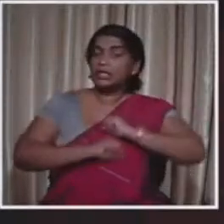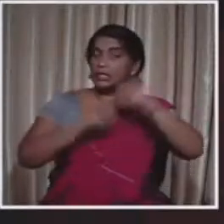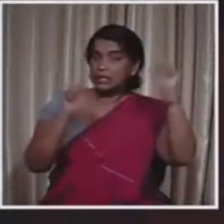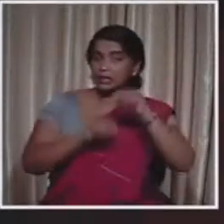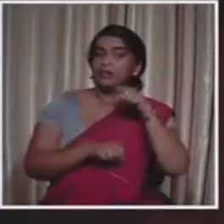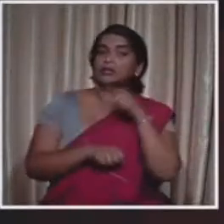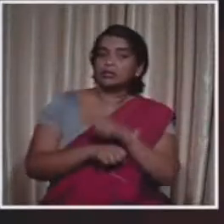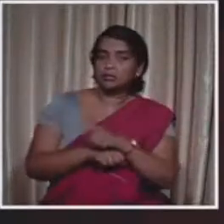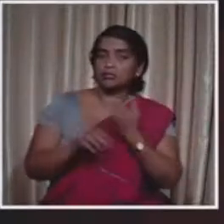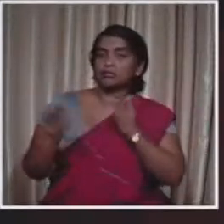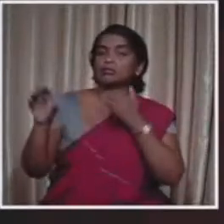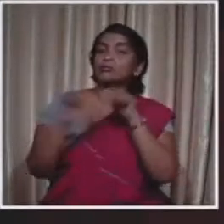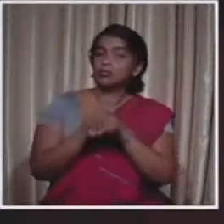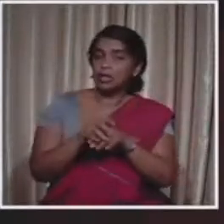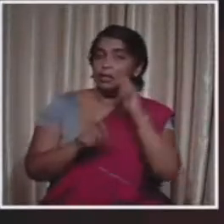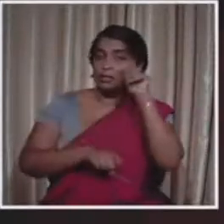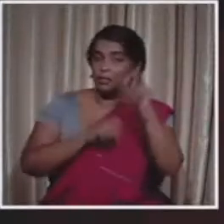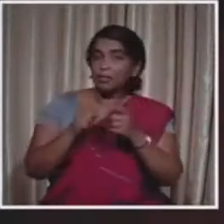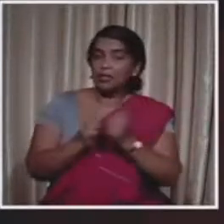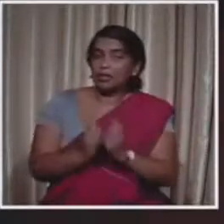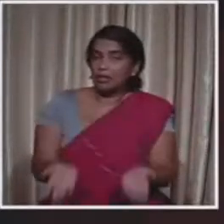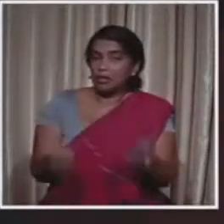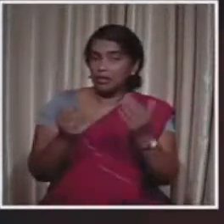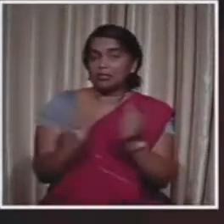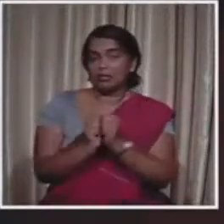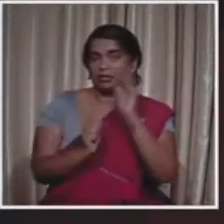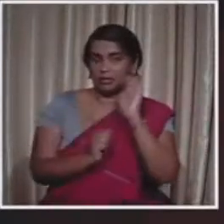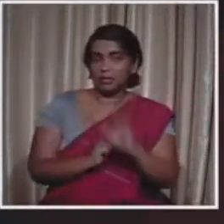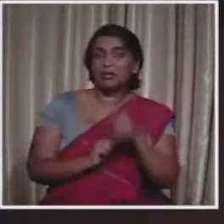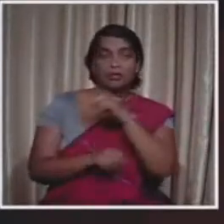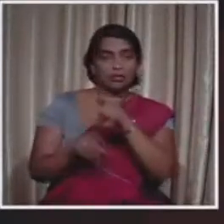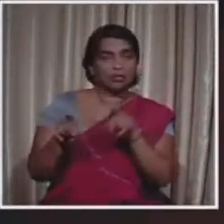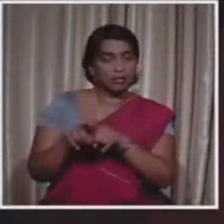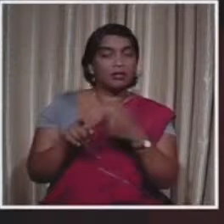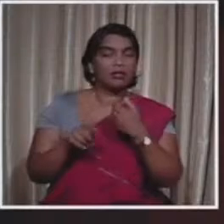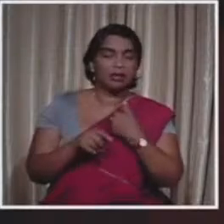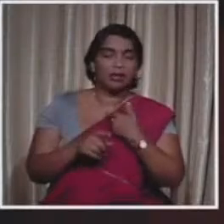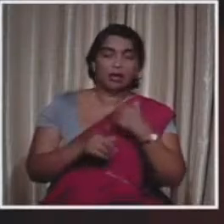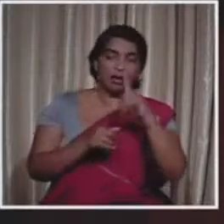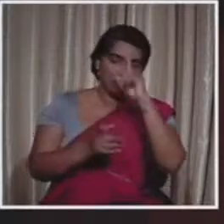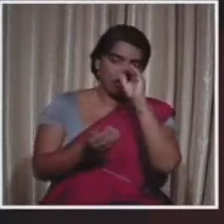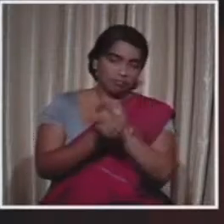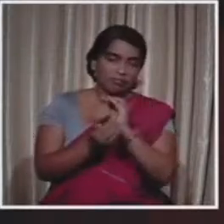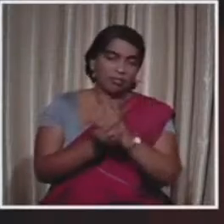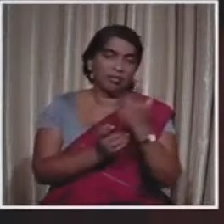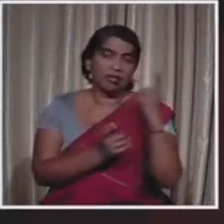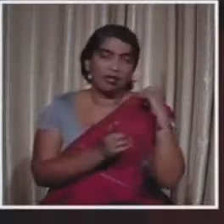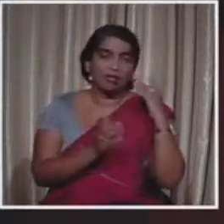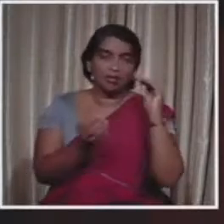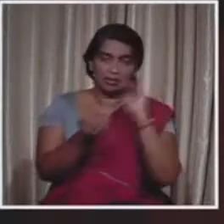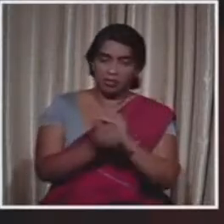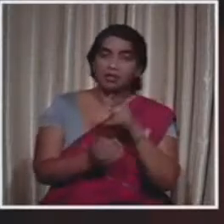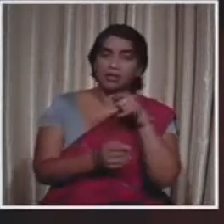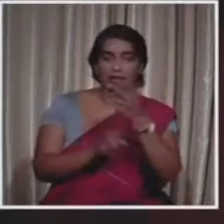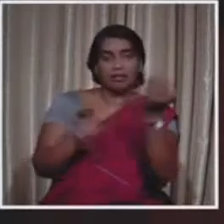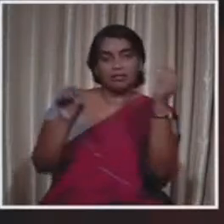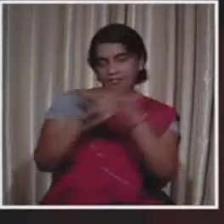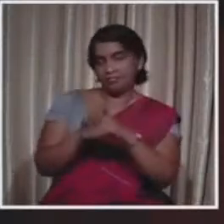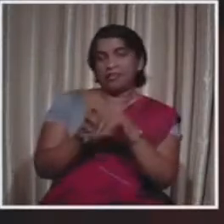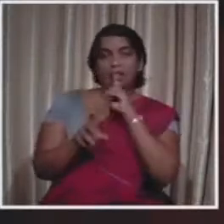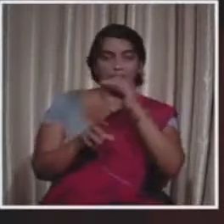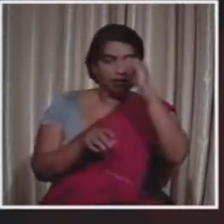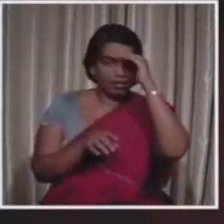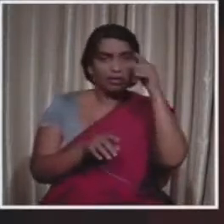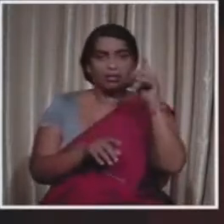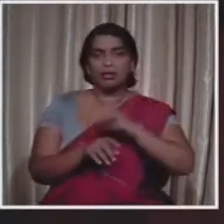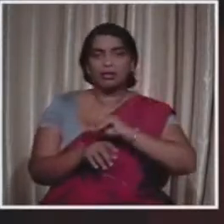උද්ඝෝෂණයට ඉදිරිපත් කළ ඉවල ජනතාව කුලප්පු කරලා මේ කරන කටයුතු ඒ නිසා අපි ආරක්ෂාව ඉල්ලනවා කරු කතානායකතුමනි ඔබතුමා මැදිහත් වෙන්න